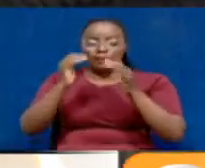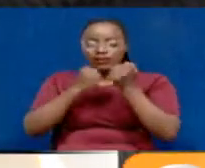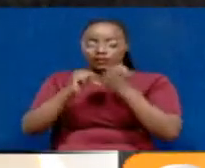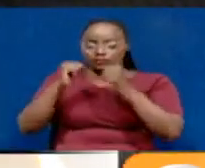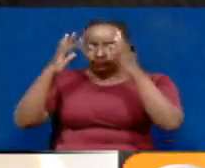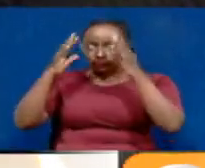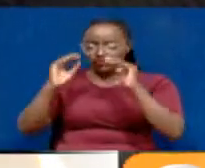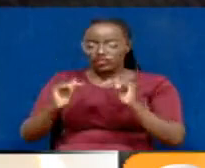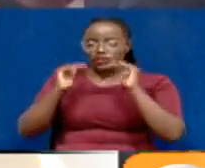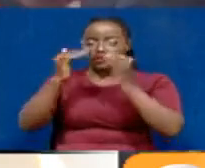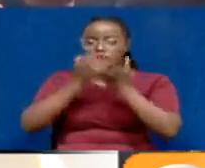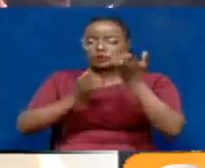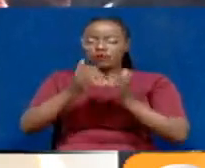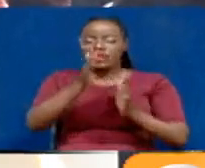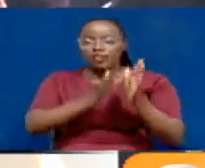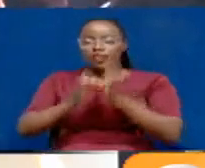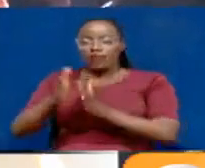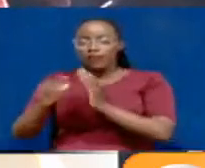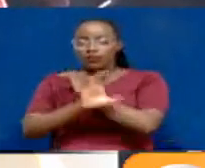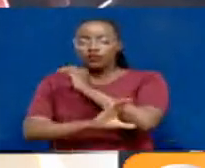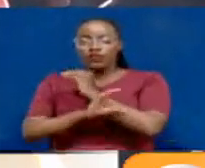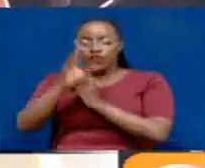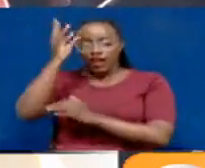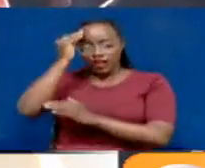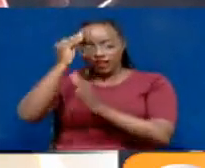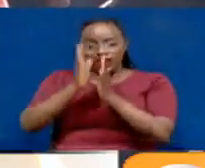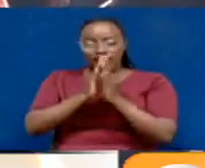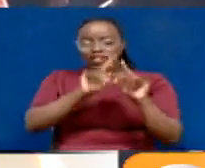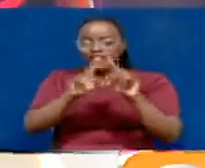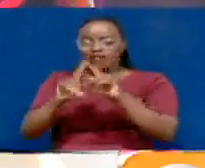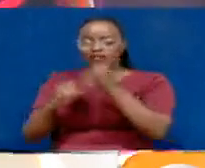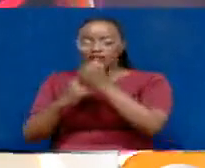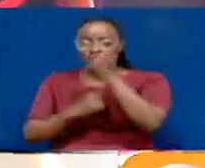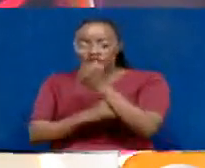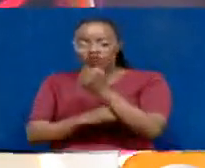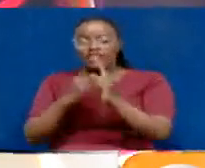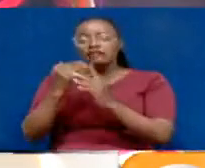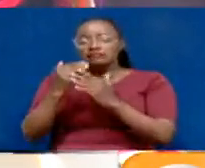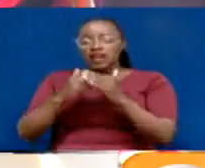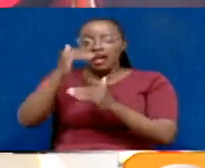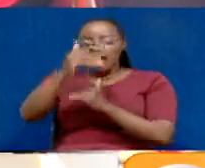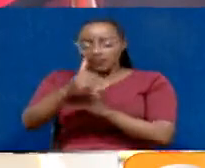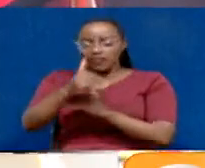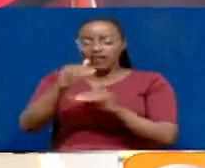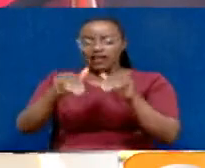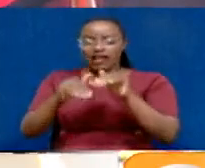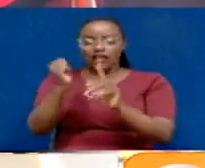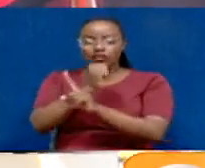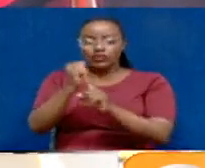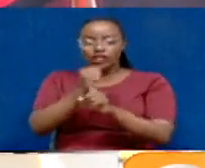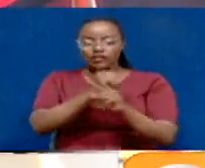alizopiga katika uchumi, mipango ya kitaifa, elimu na miundombinu, ghasia za baada ya uchaguzi mkuu wa mwaka